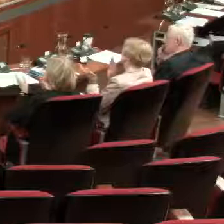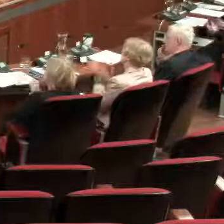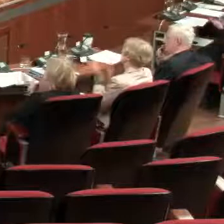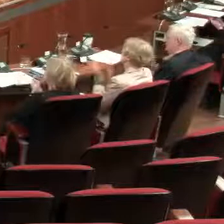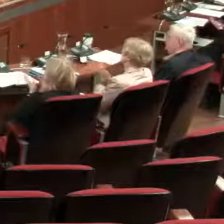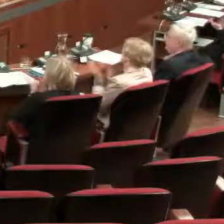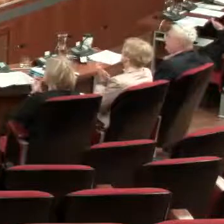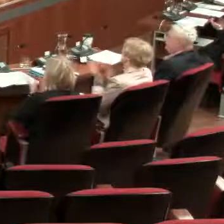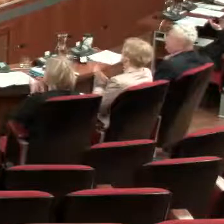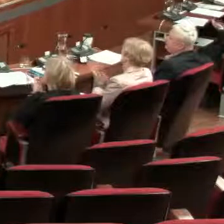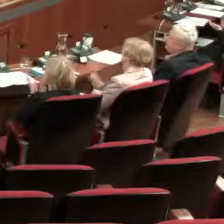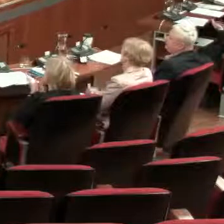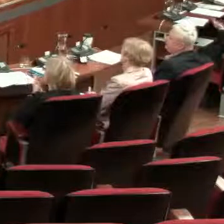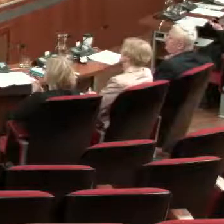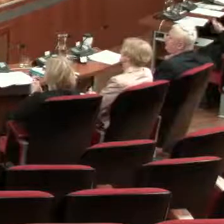witam.